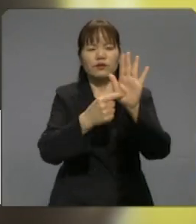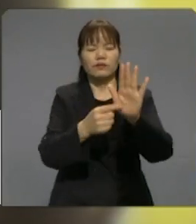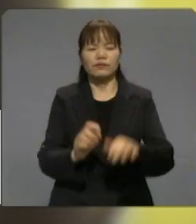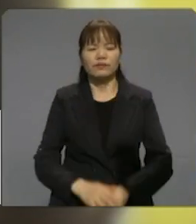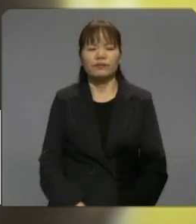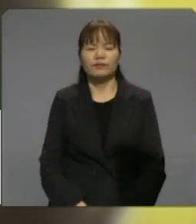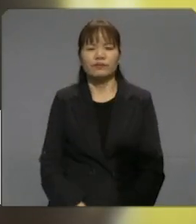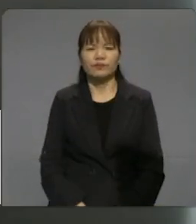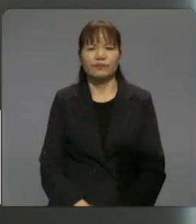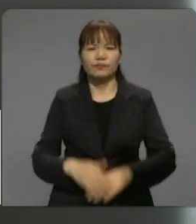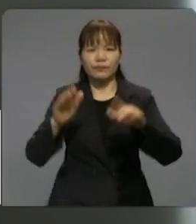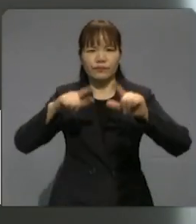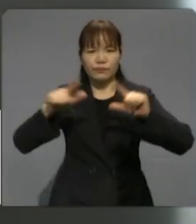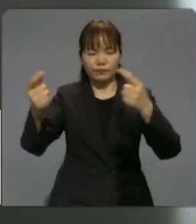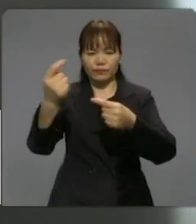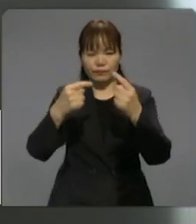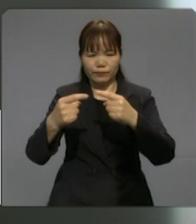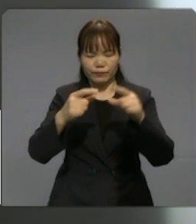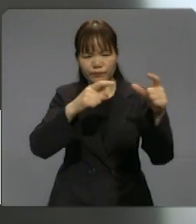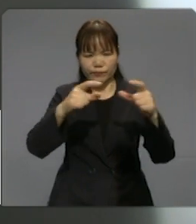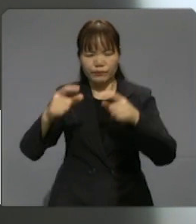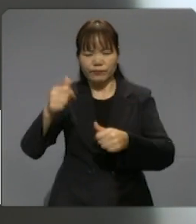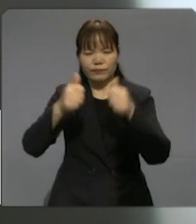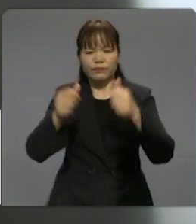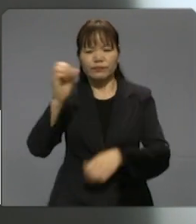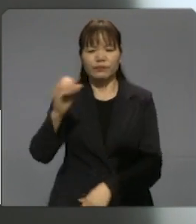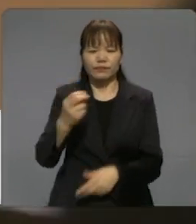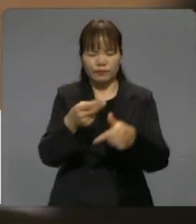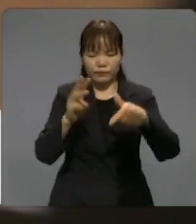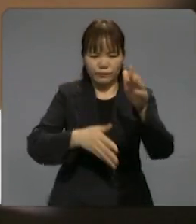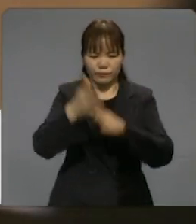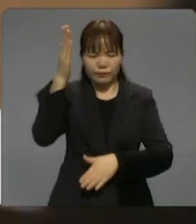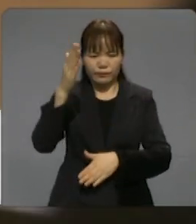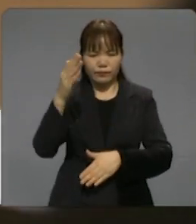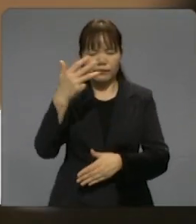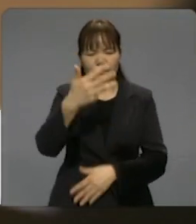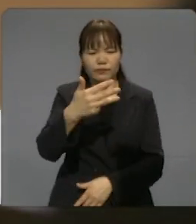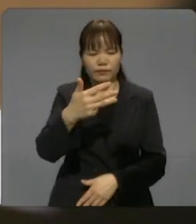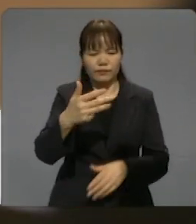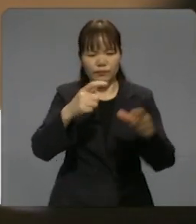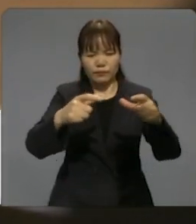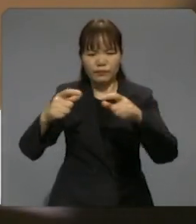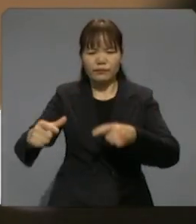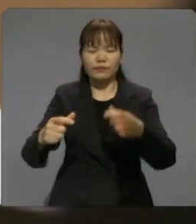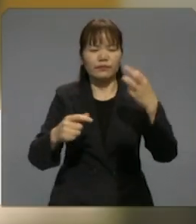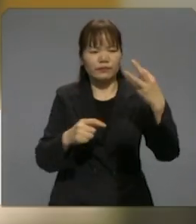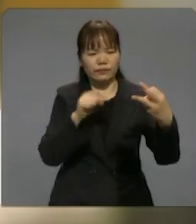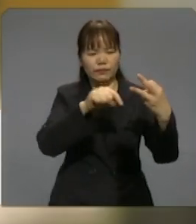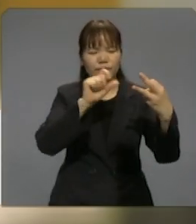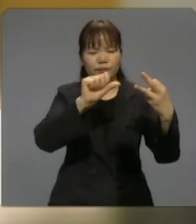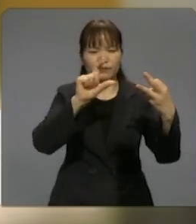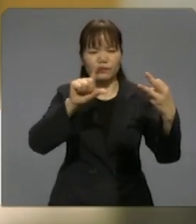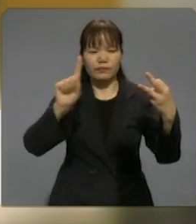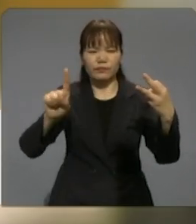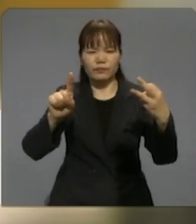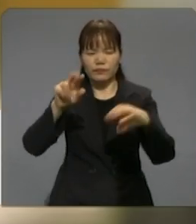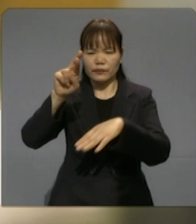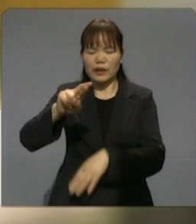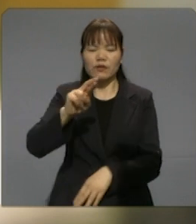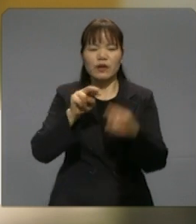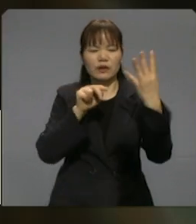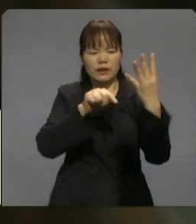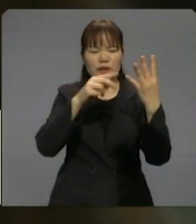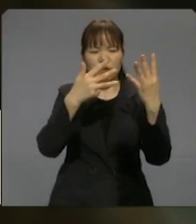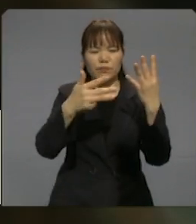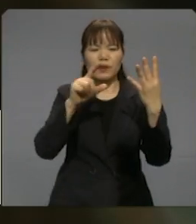밝혔습니다 올해 모집은 지역별 경쟁률로 인천시와 여덟개 자치구는 13.5대 1 강화군 4.8대